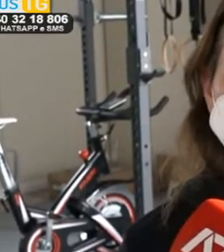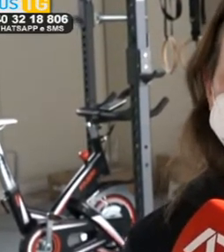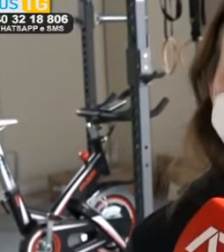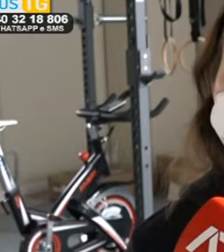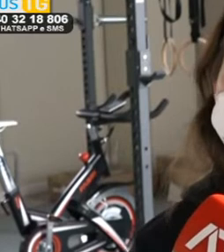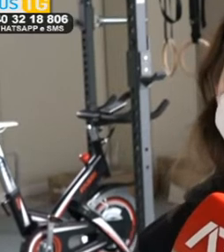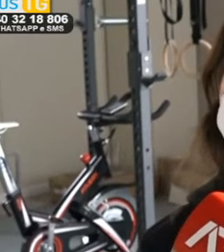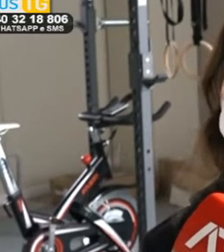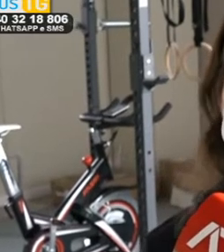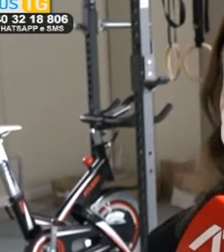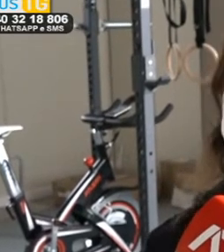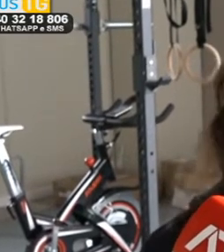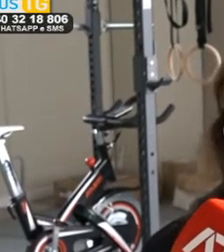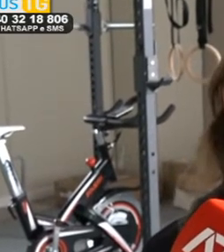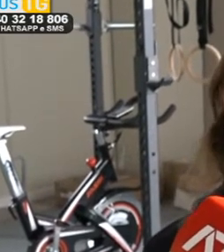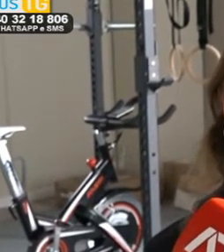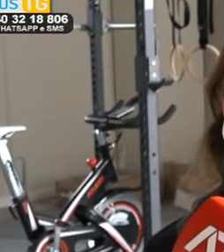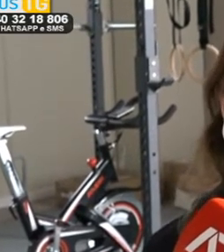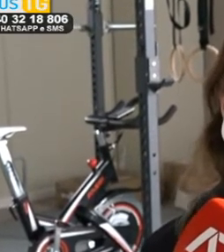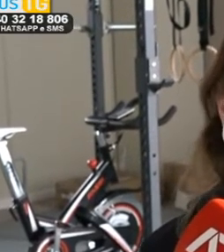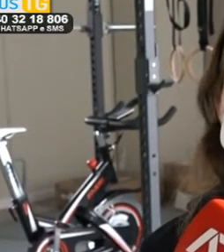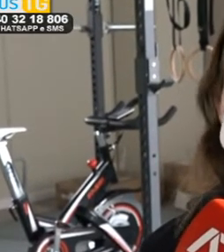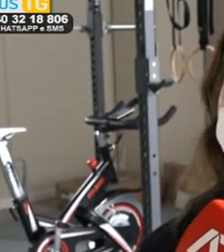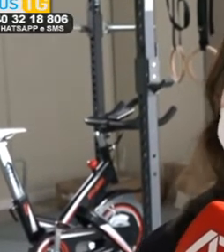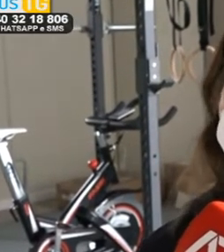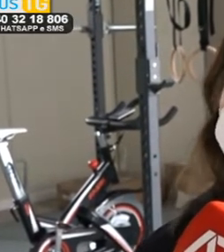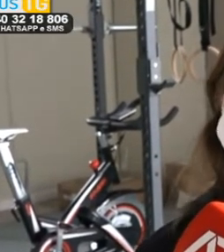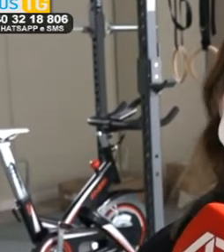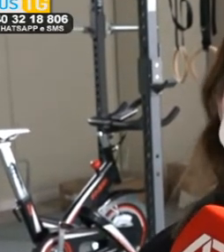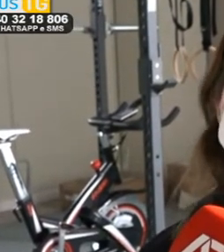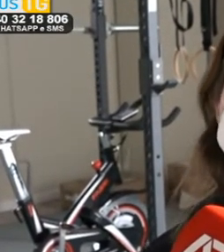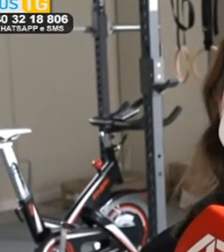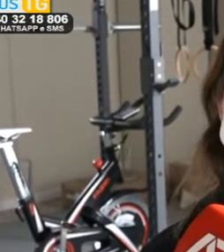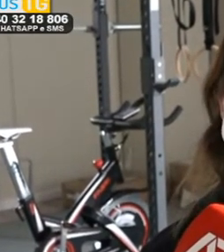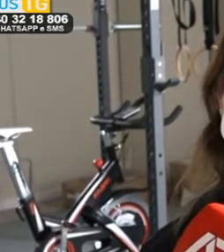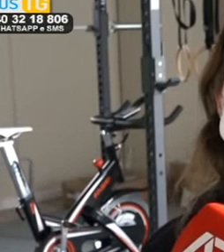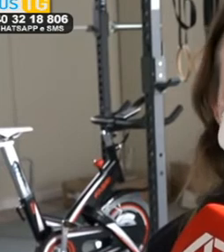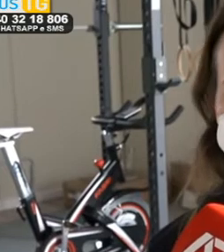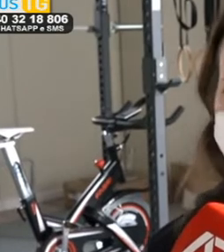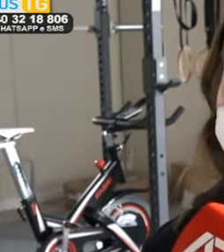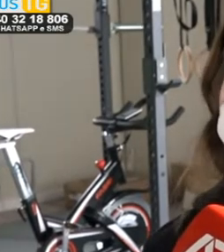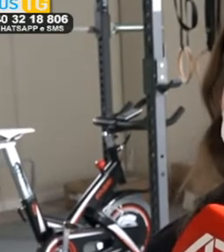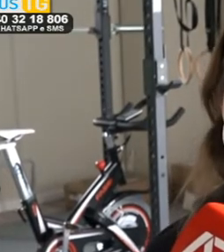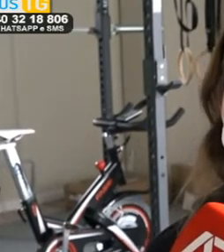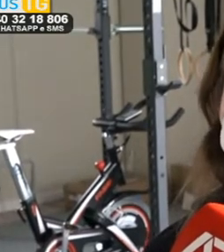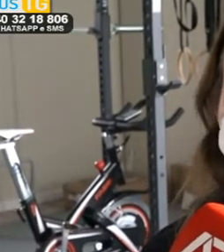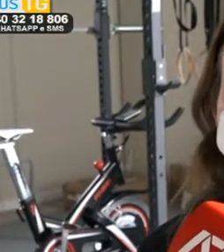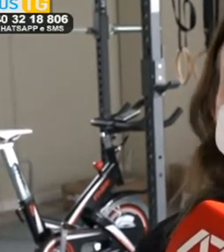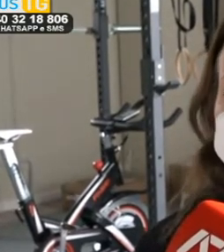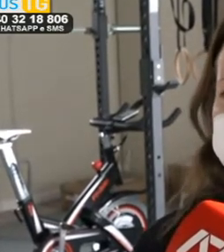la salute delle persone diventa sbagliata. Questo è quello che mi preme far sapere e